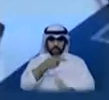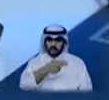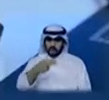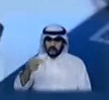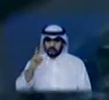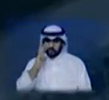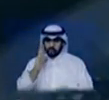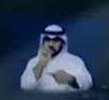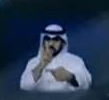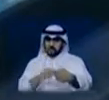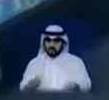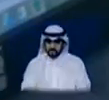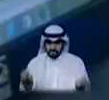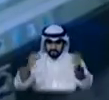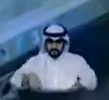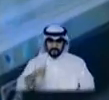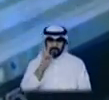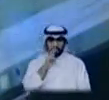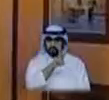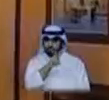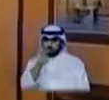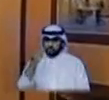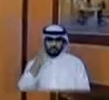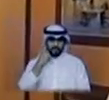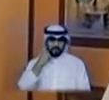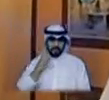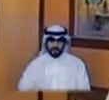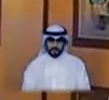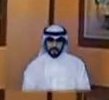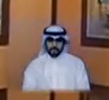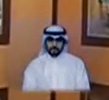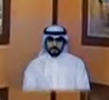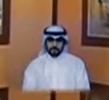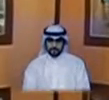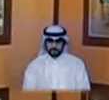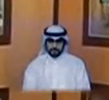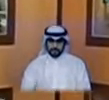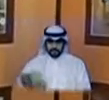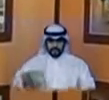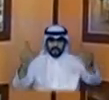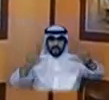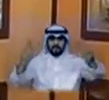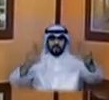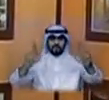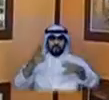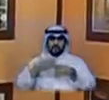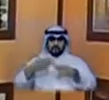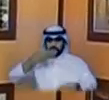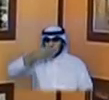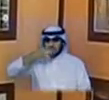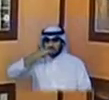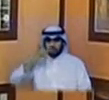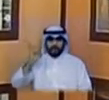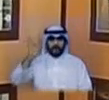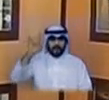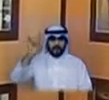نسب المشاهدة والاستماع بشكل ملحوظ. أنا إحنا في تلفزيون الكويت الحمد لله أن